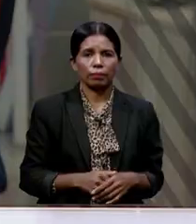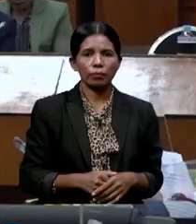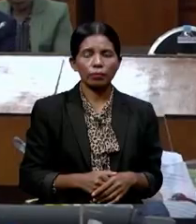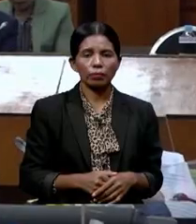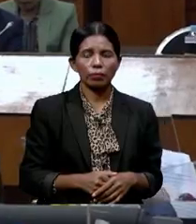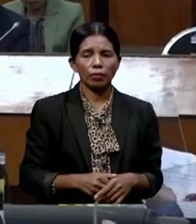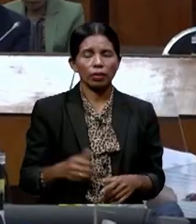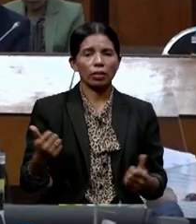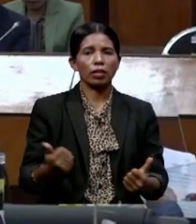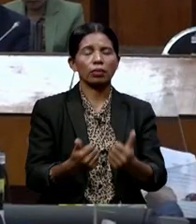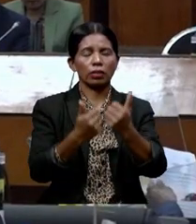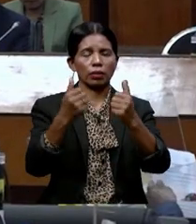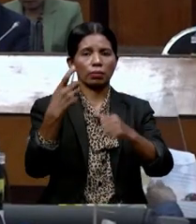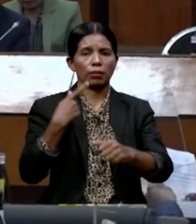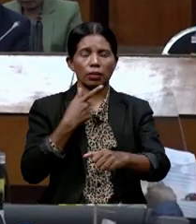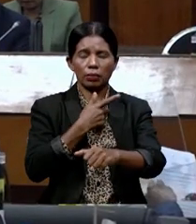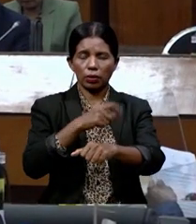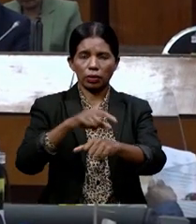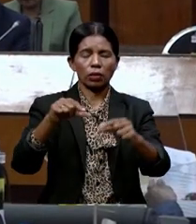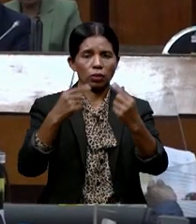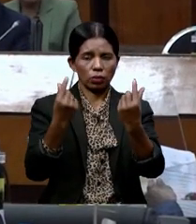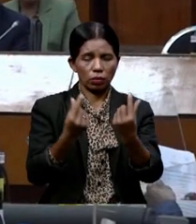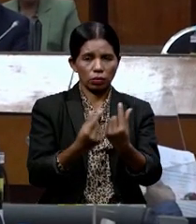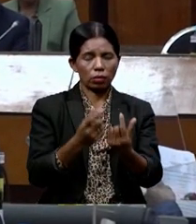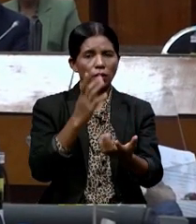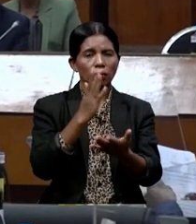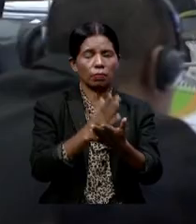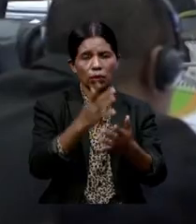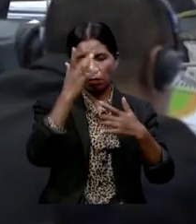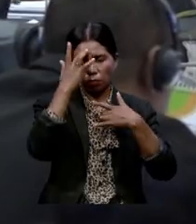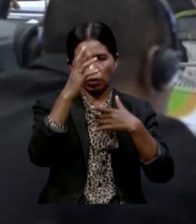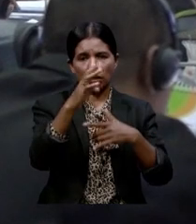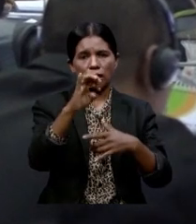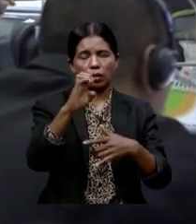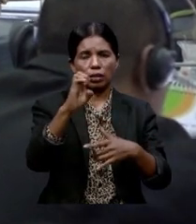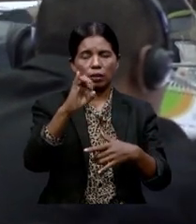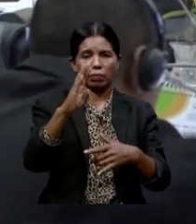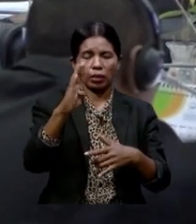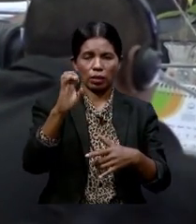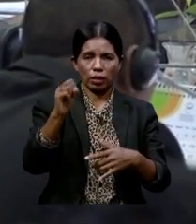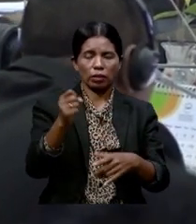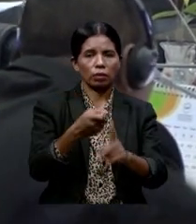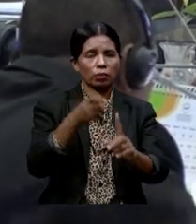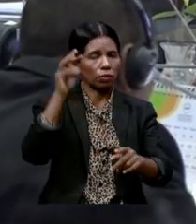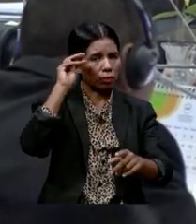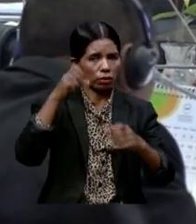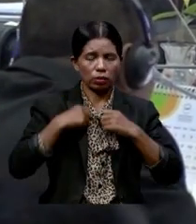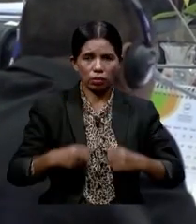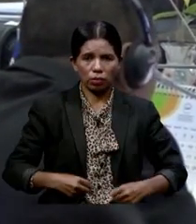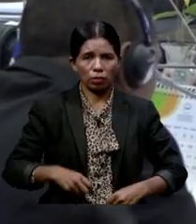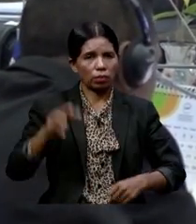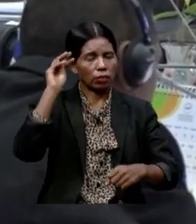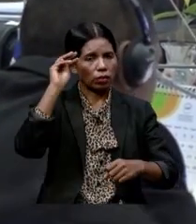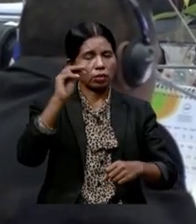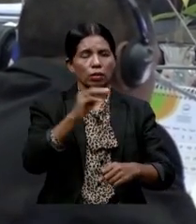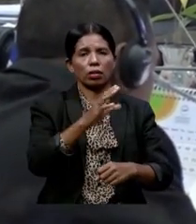Ia audensia Parlamento Nasional ho equipa conjunta combate surtu raiva nebe composto si Ministério Saúde, Ministério Agricultura